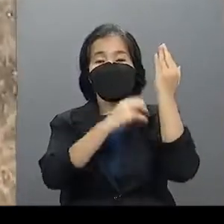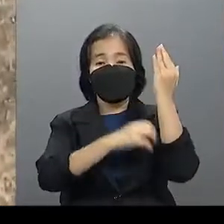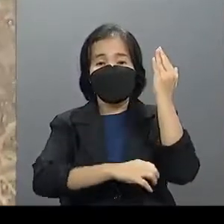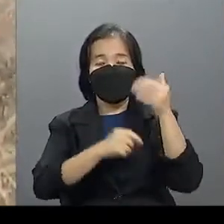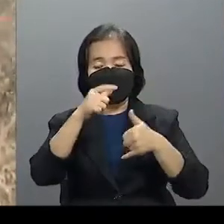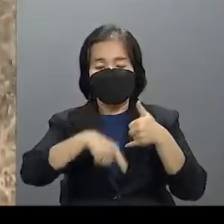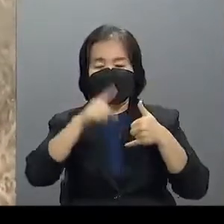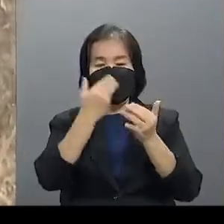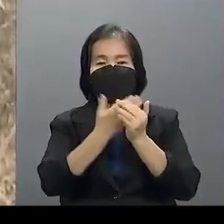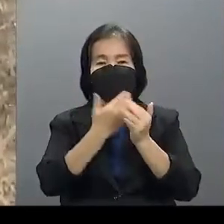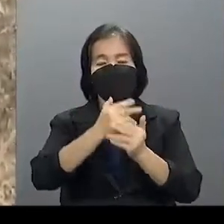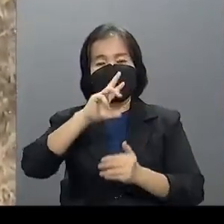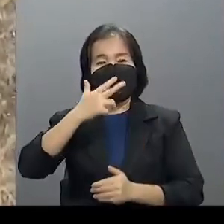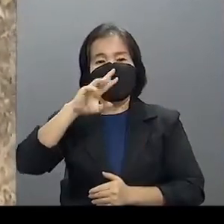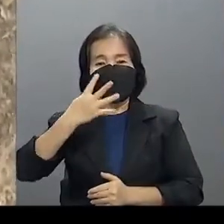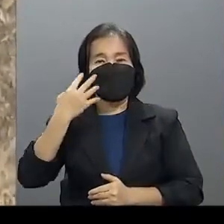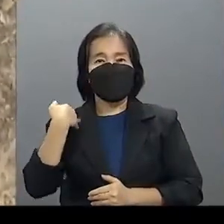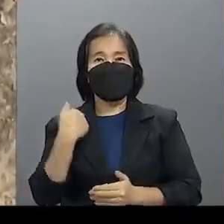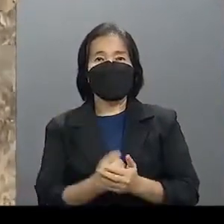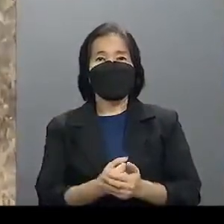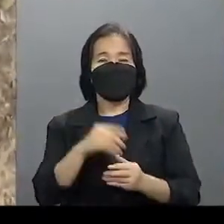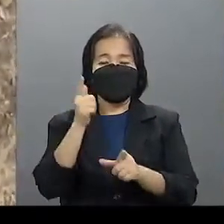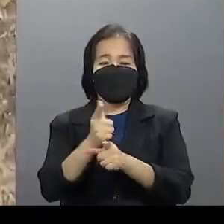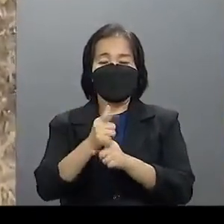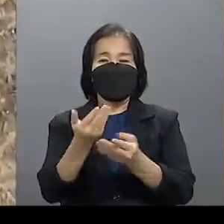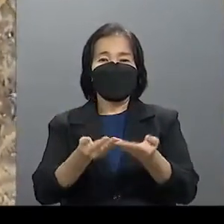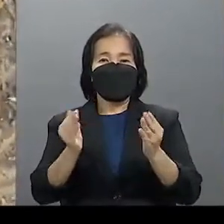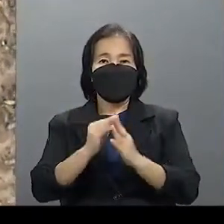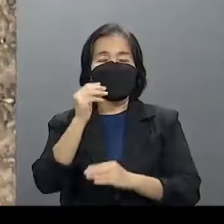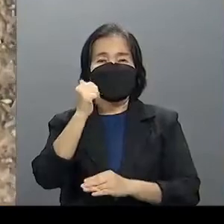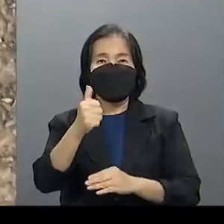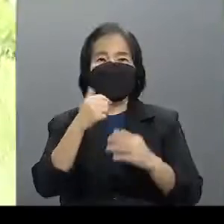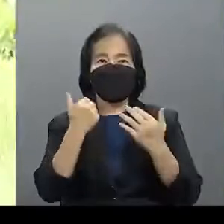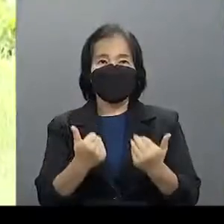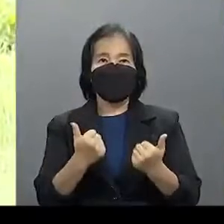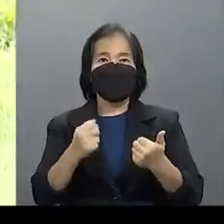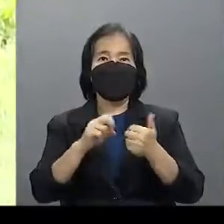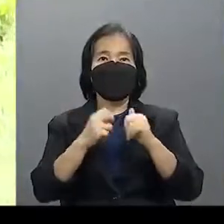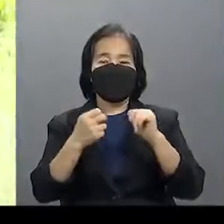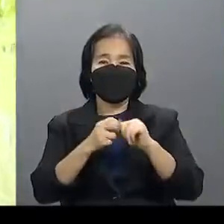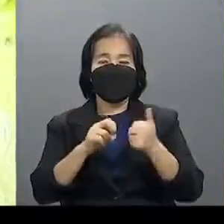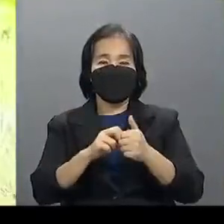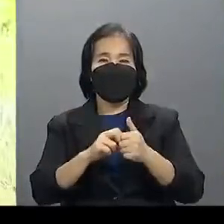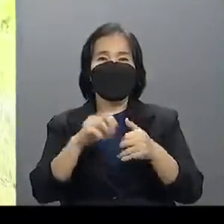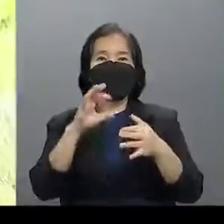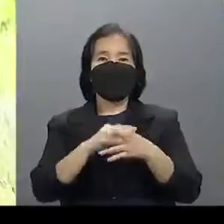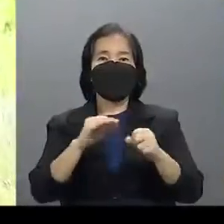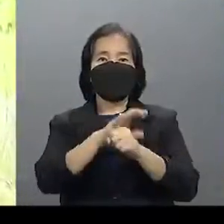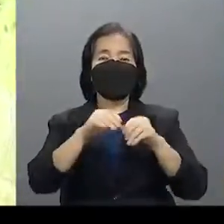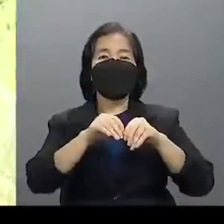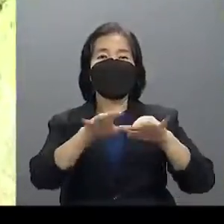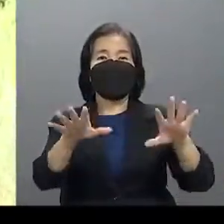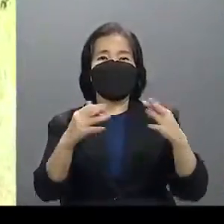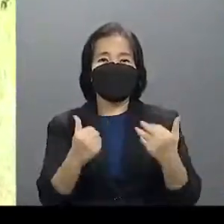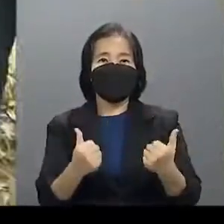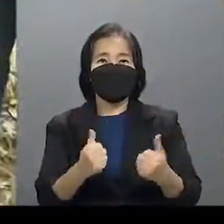าทซึ่งสามารถนำมาเลี้ยงครอบครัวได้ในภาวะที่กำลังประสบปัญหาการแพร่ระบาดของเชื้อโควิด-19